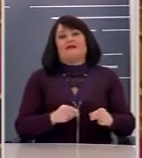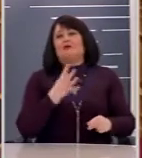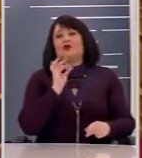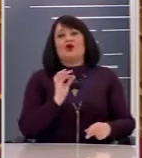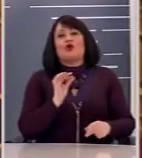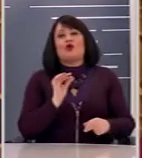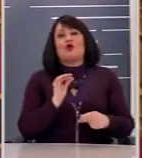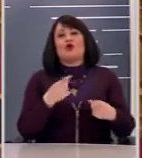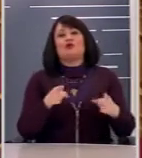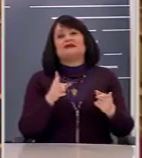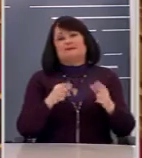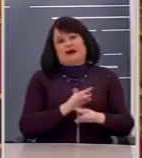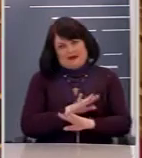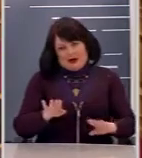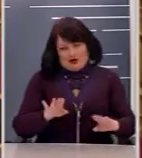Σταματάει η μουσική που τα παίζει.